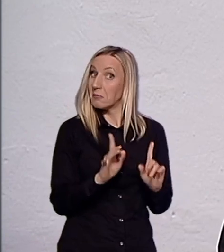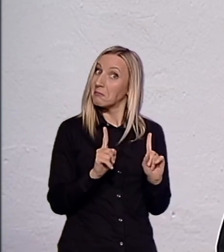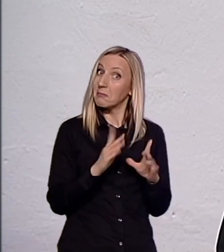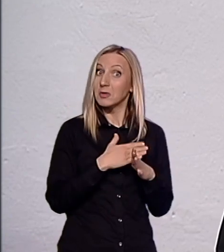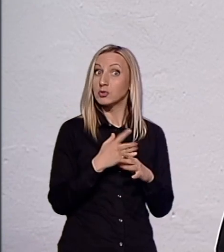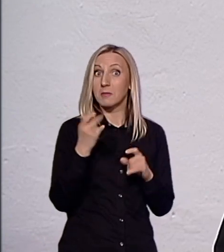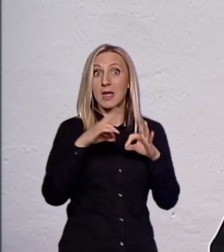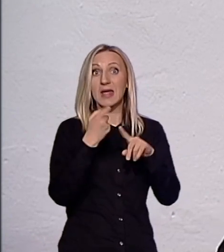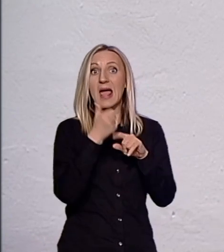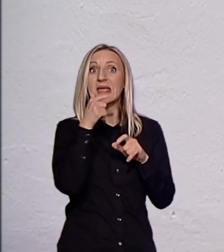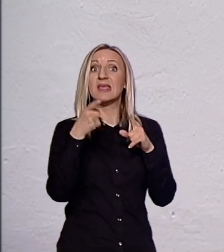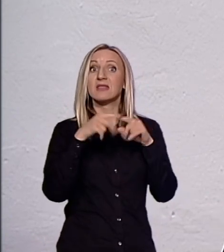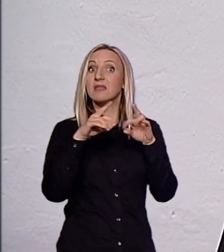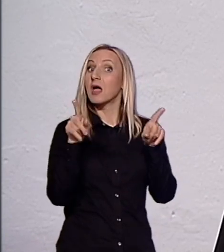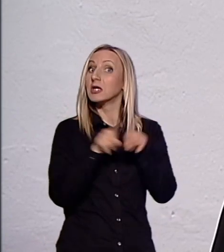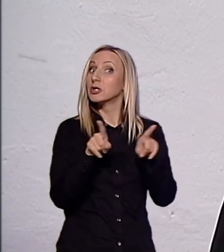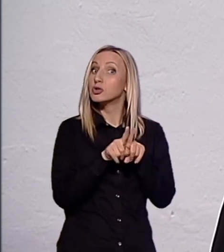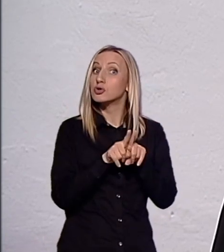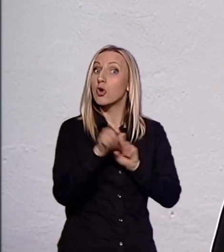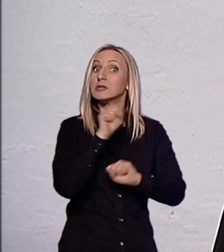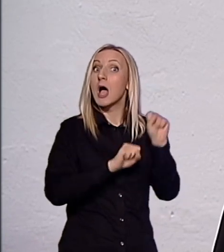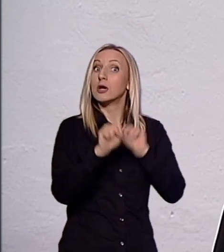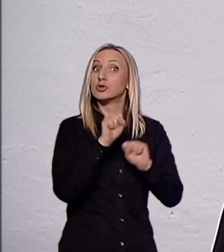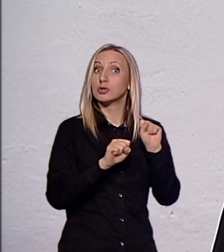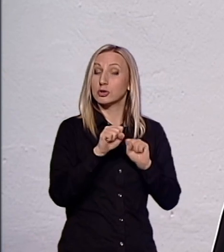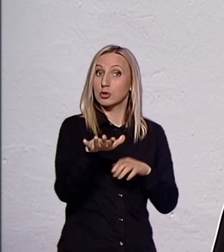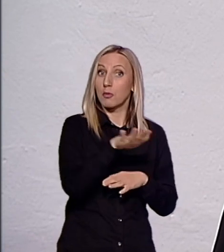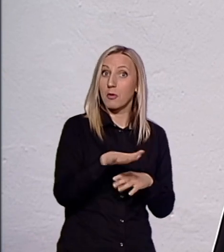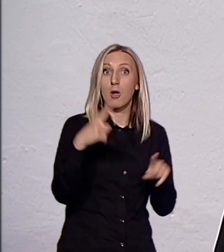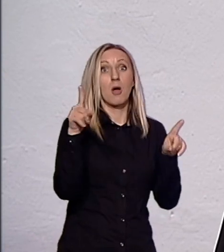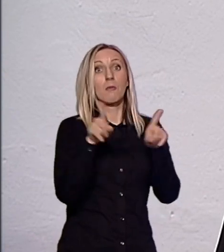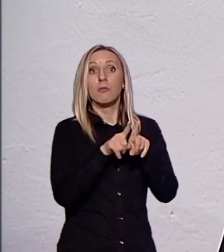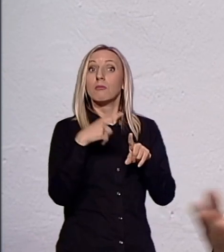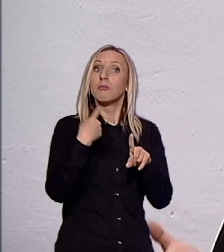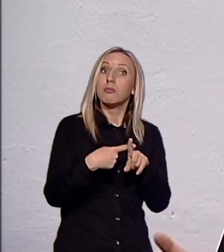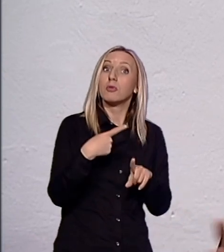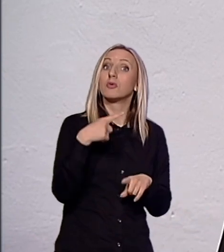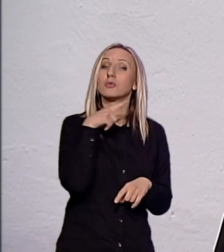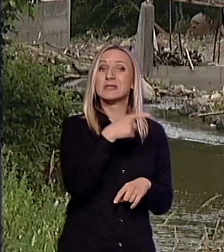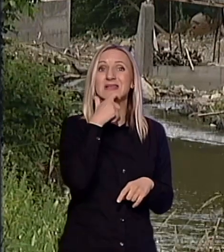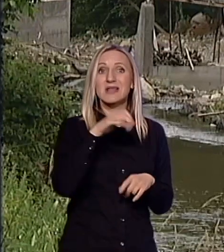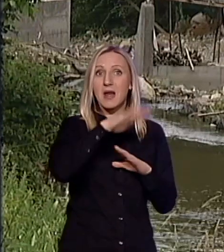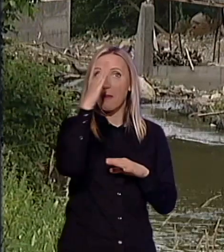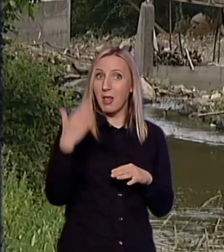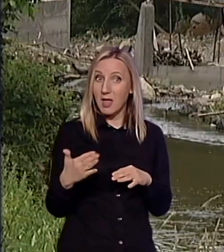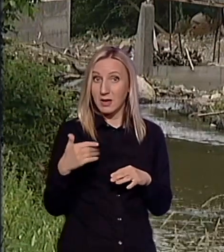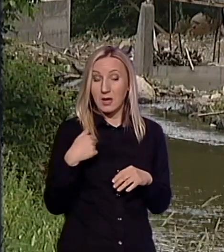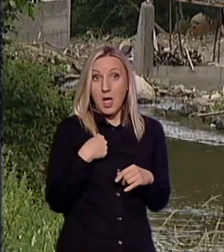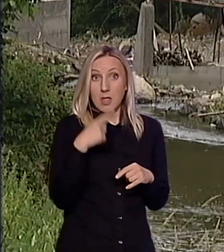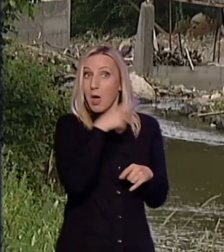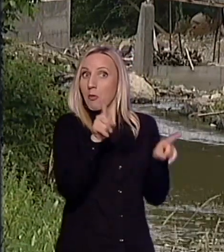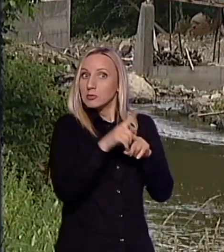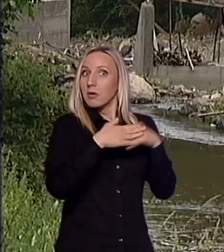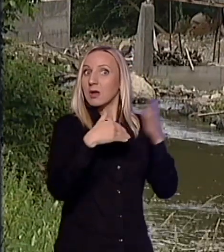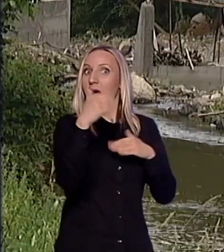isto zaštićeno područje, Stara planina je isto u prvoj i drugoj zoni zaštite i tamo se gradi. Videla sam užasne